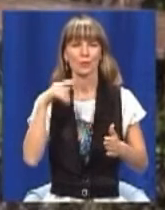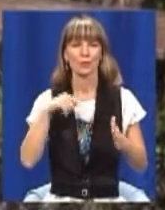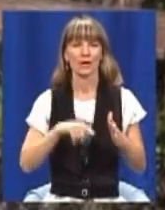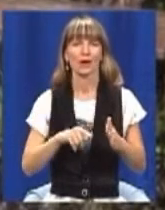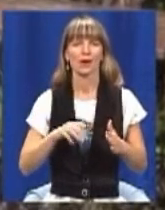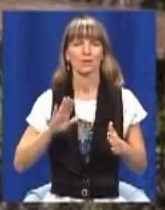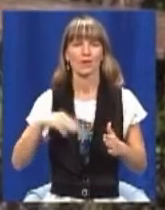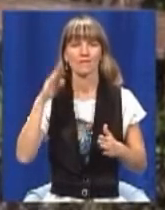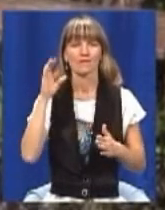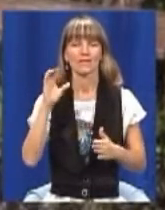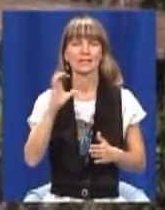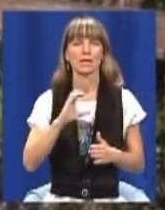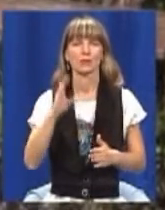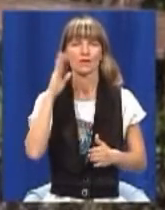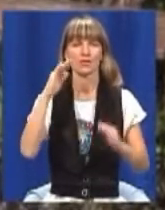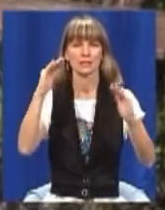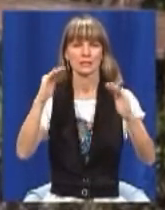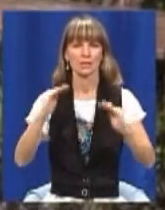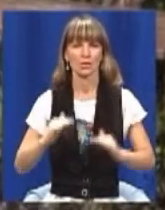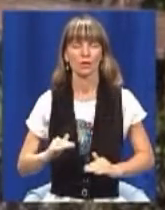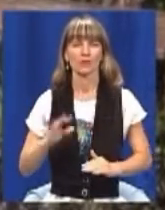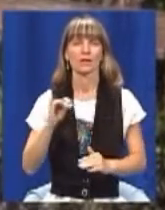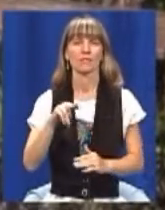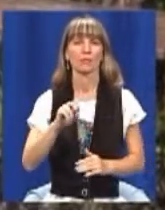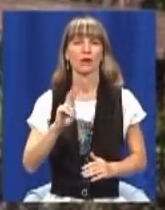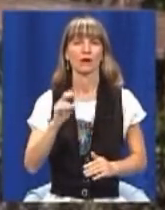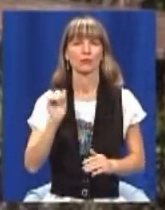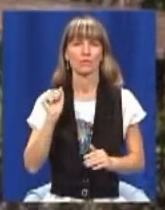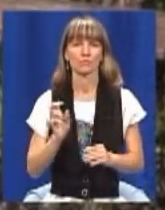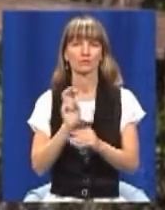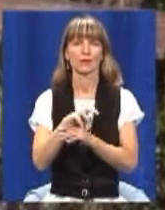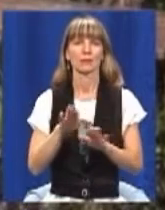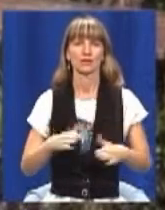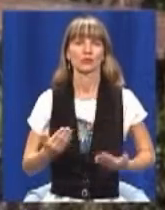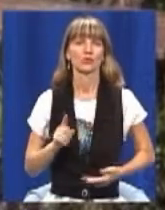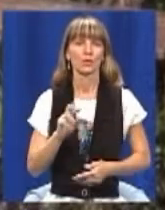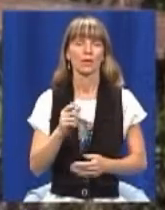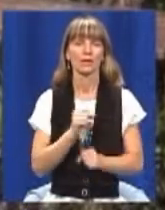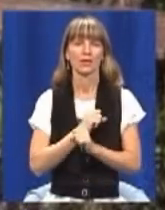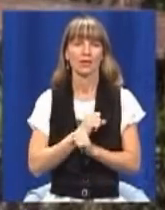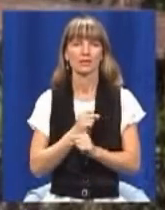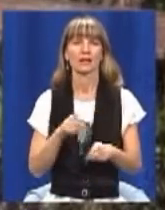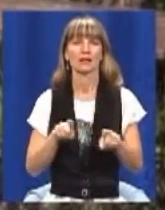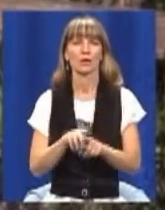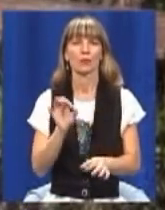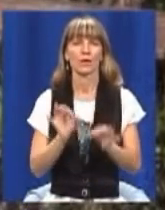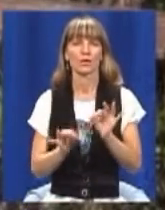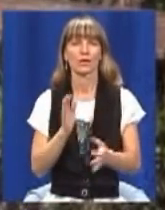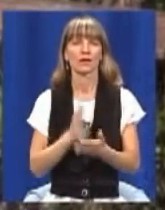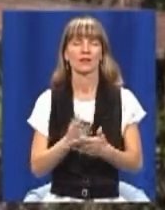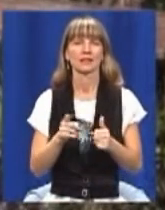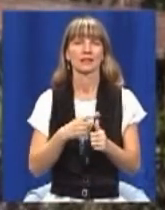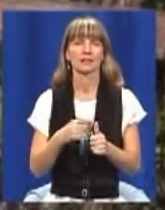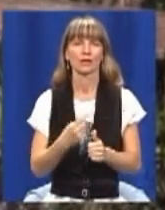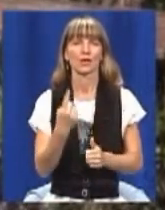вода сходить, і в парку знову можуть приходити міські жителі, щоб відпочити. Таке природне явище називають